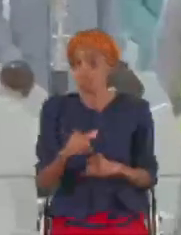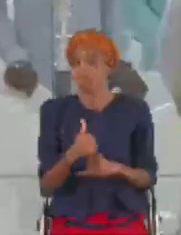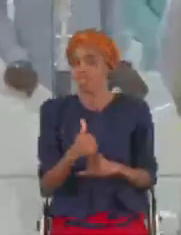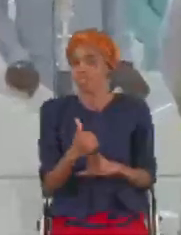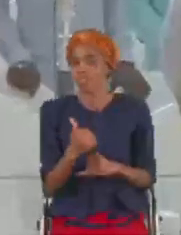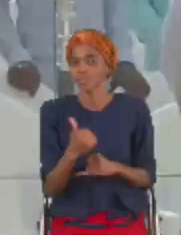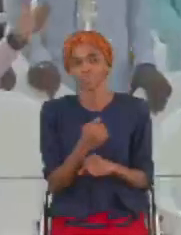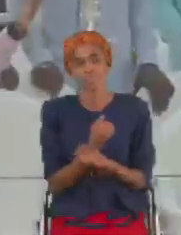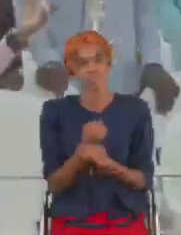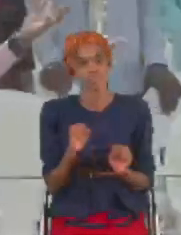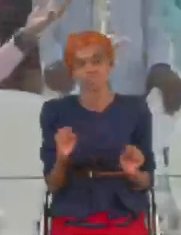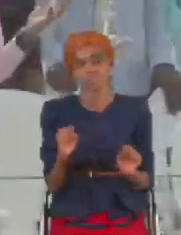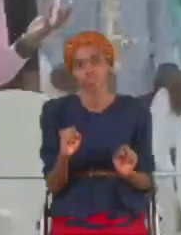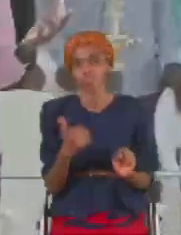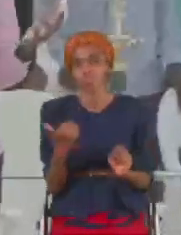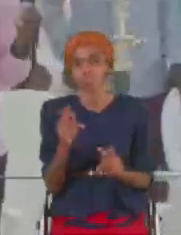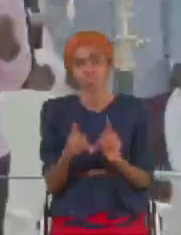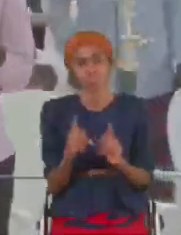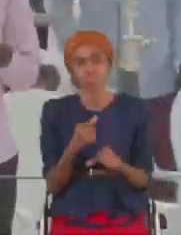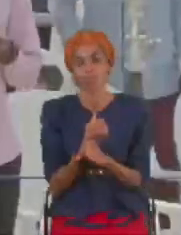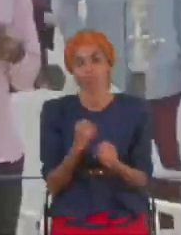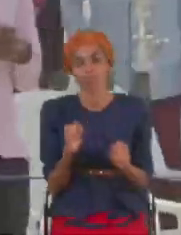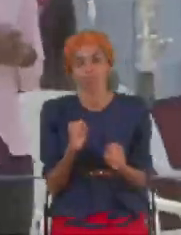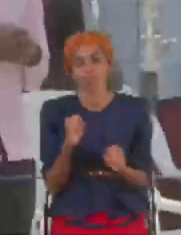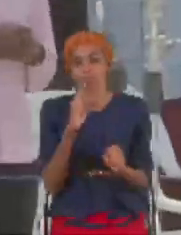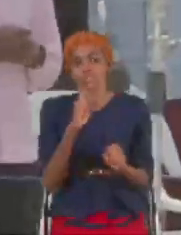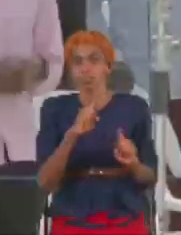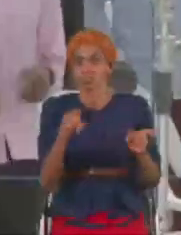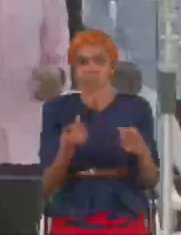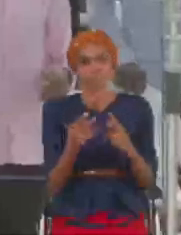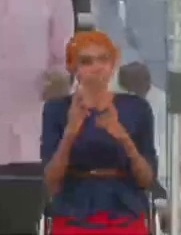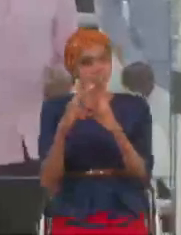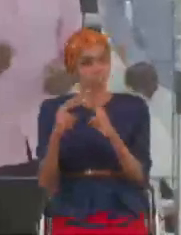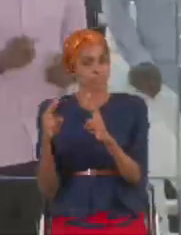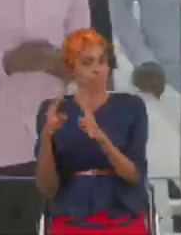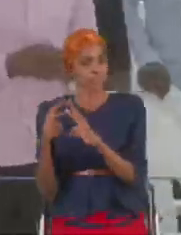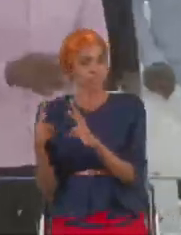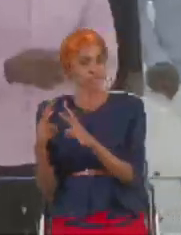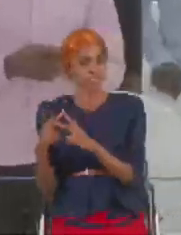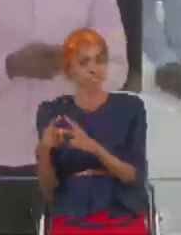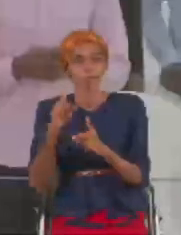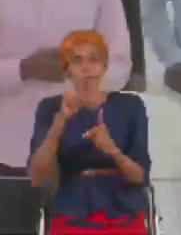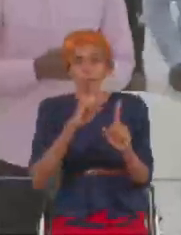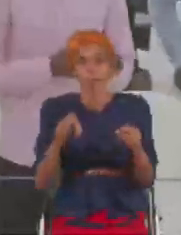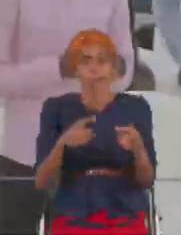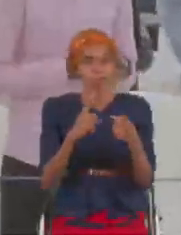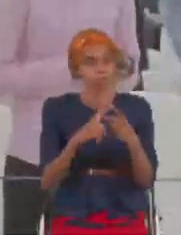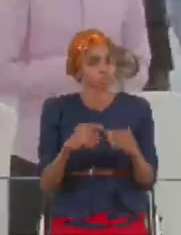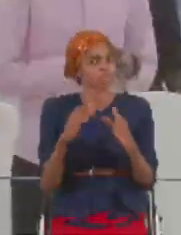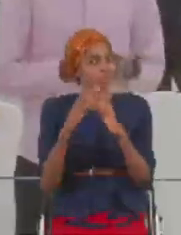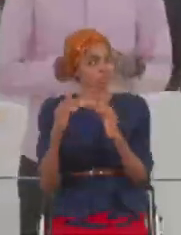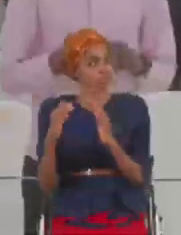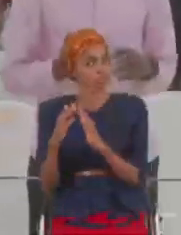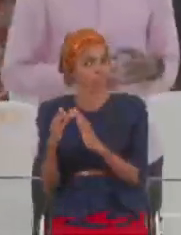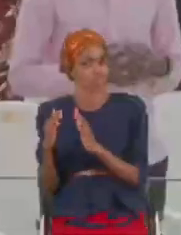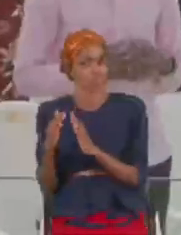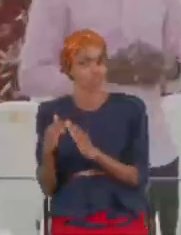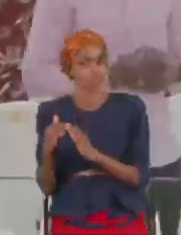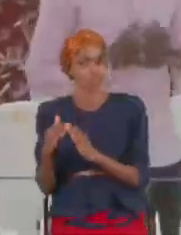pour le salut des autres tu iras dans les villages tira dans les